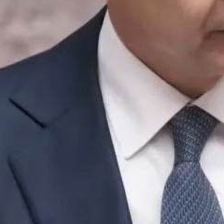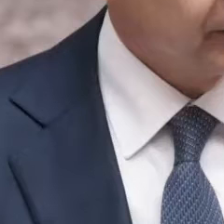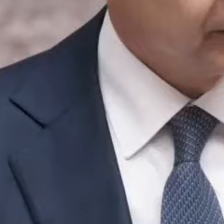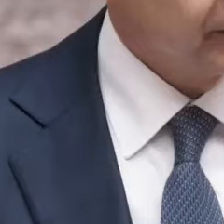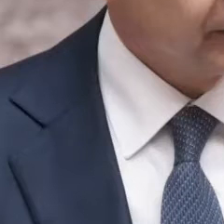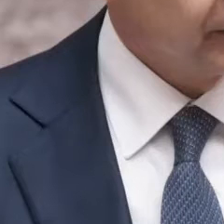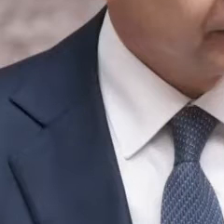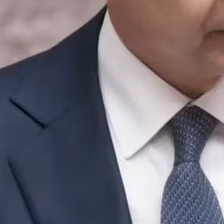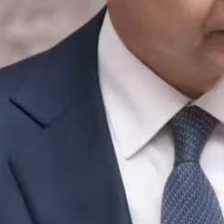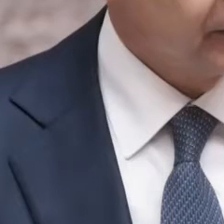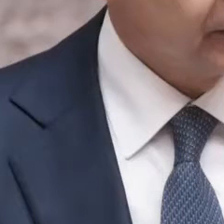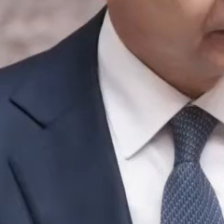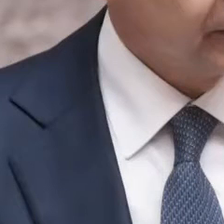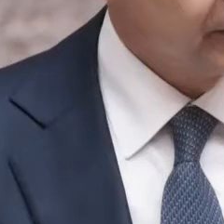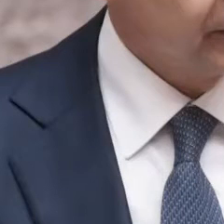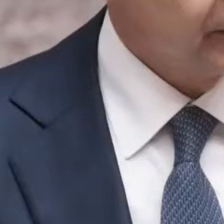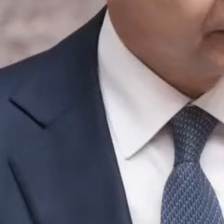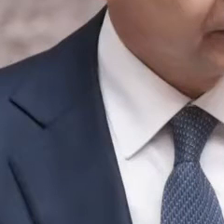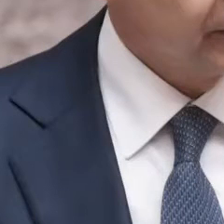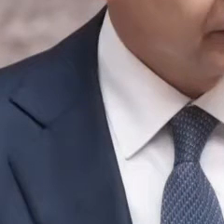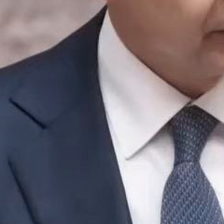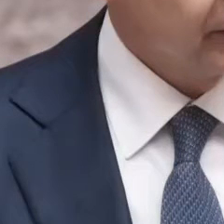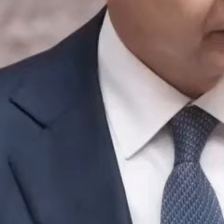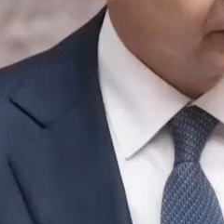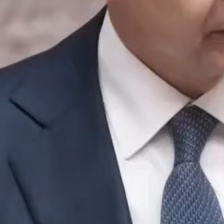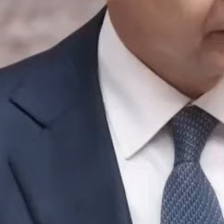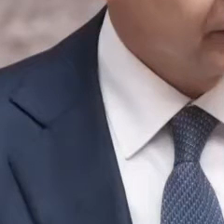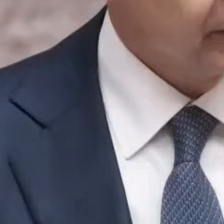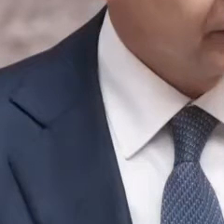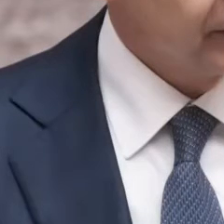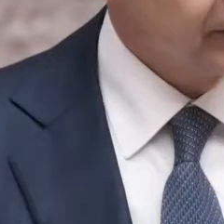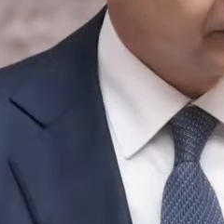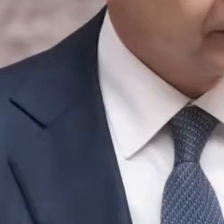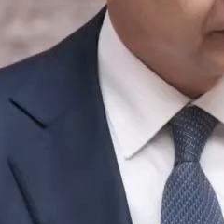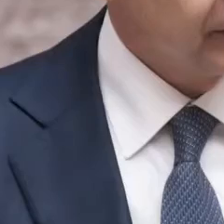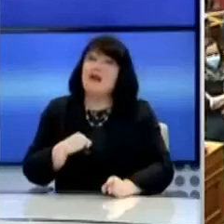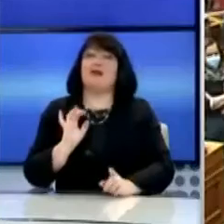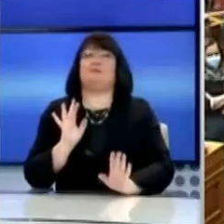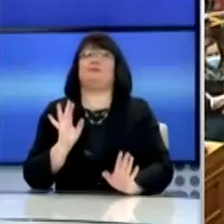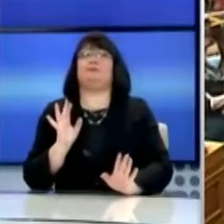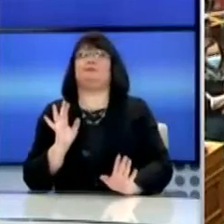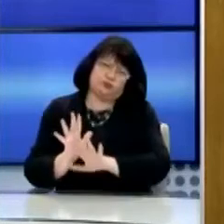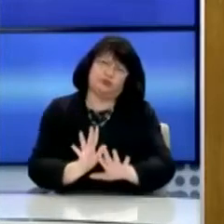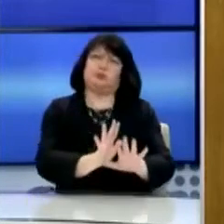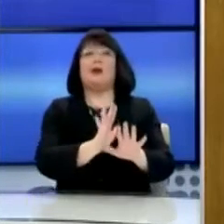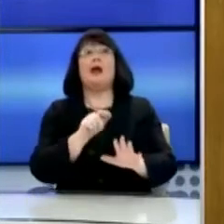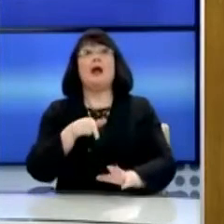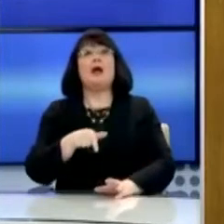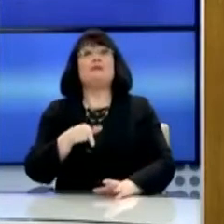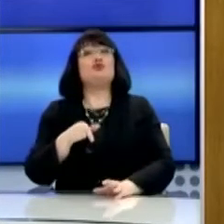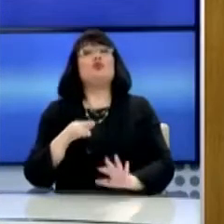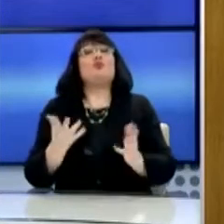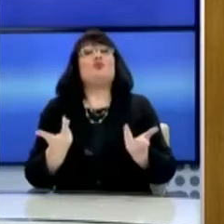Ιανουάριο, οι δικαιούχοι θα τα πάρουν και το Φεβρουάριο και το Μάρτιο, και για εκείνους που λήγουν το Φεβρουάριο θα τα πάρουν Μάρτιο και